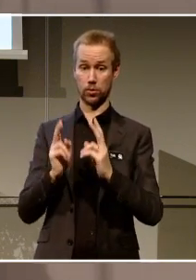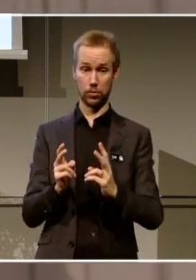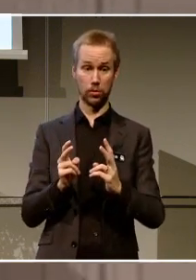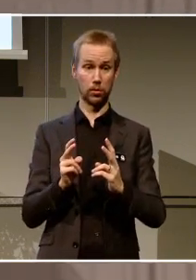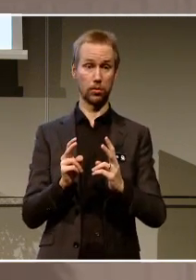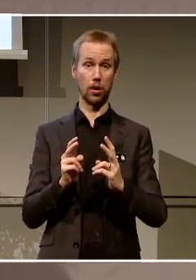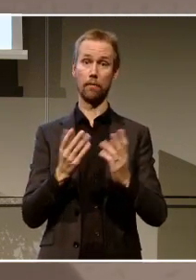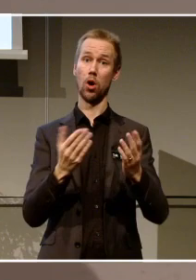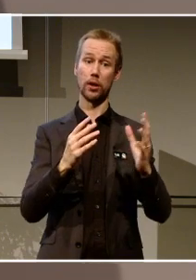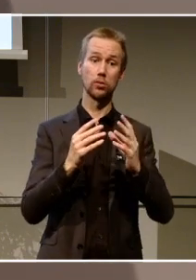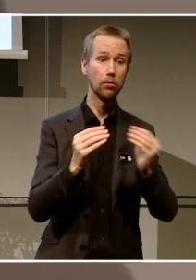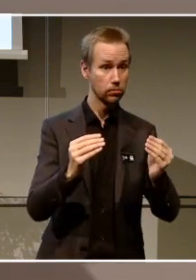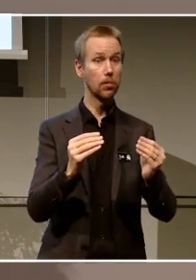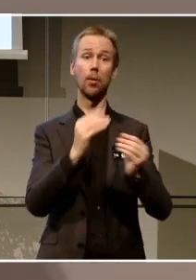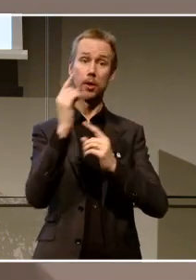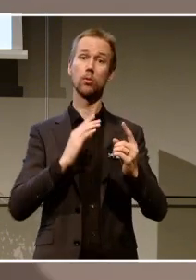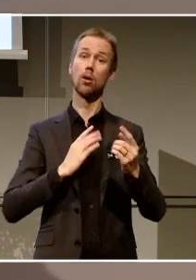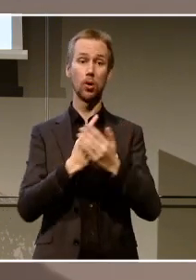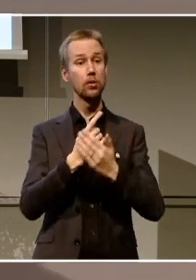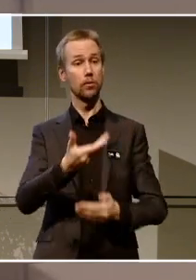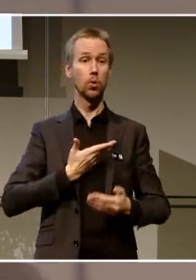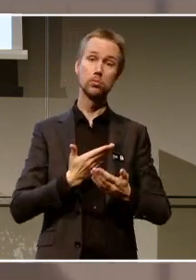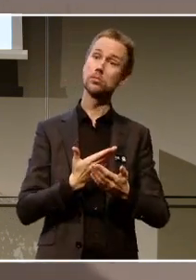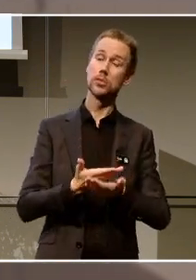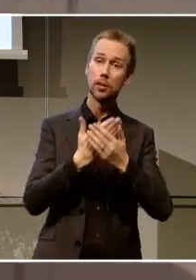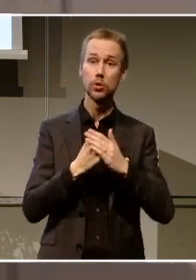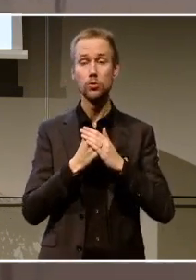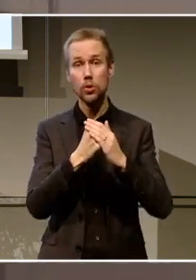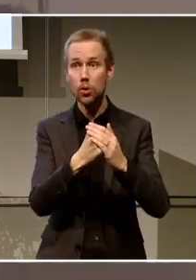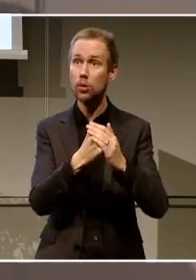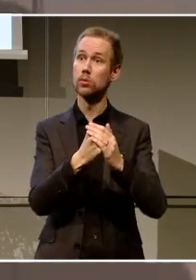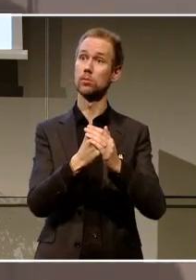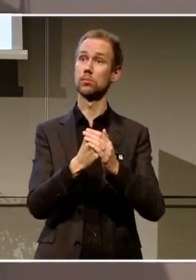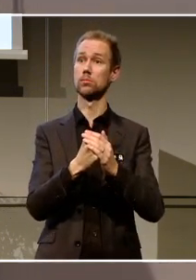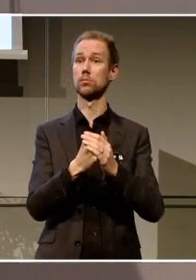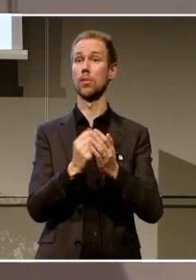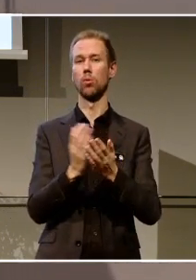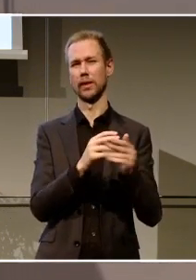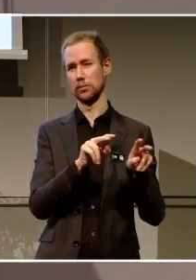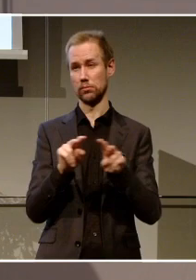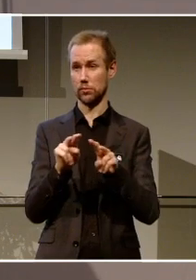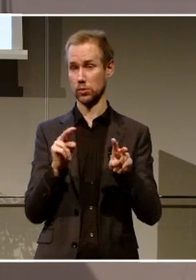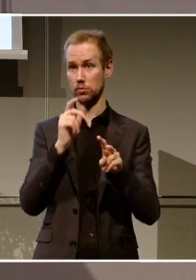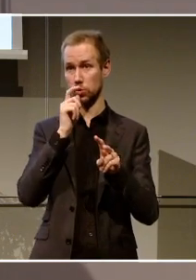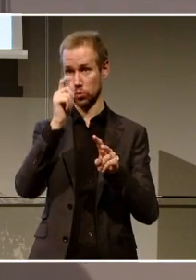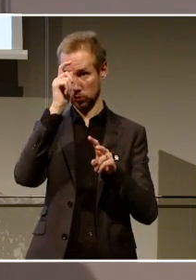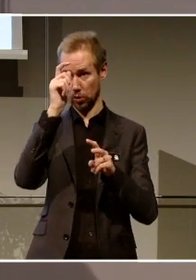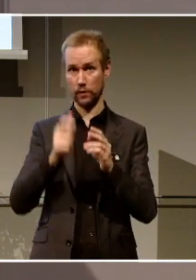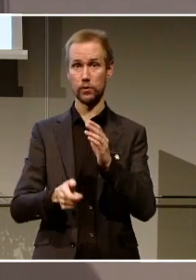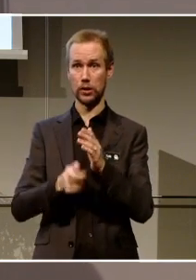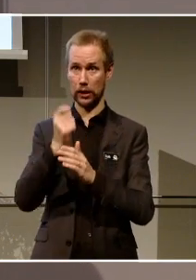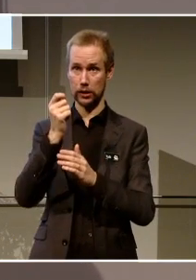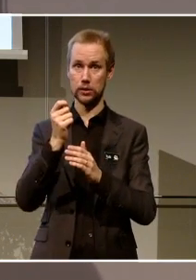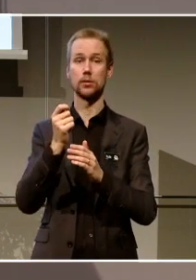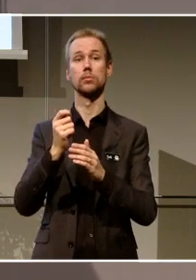stöd. Men det är också en mängd transfereringar, alltså hela vårt socialförsäkringssystem som kommer ut här. Vad händer